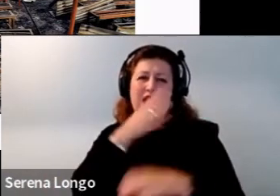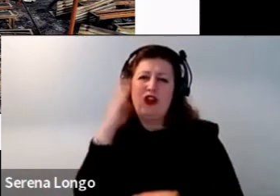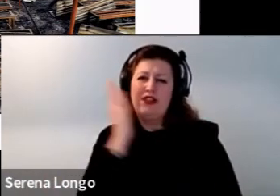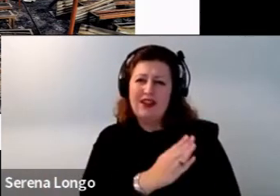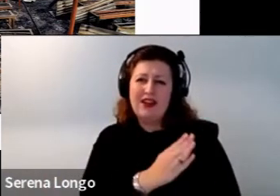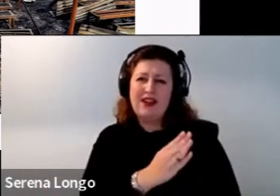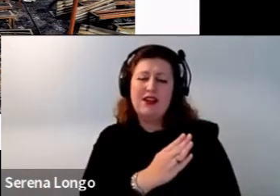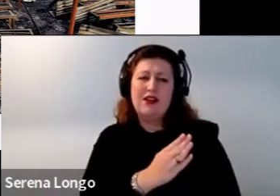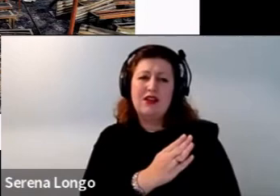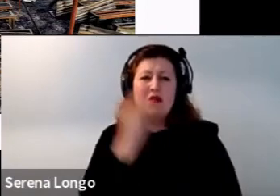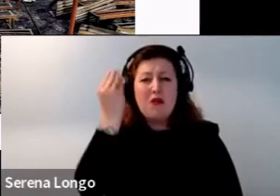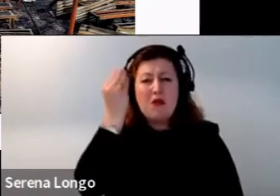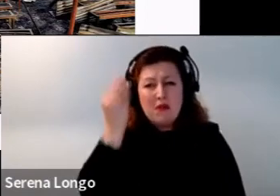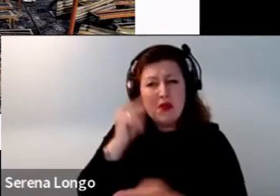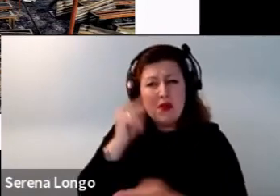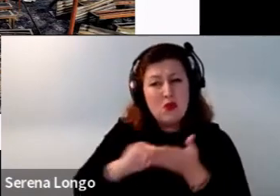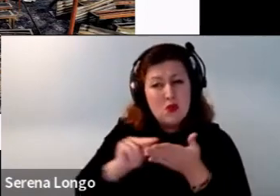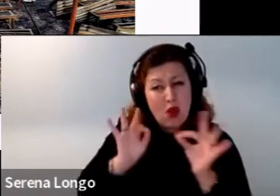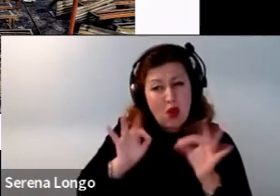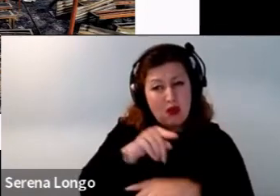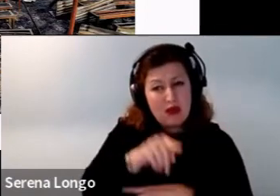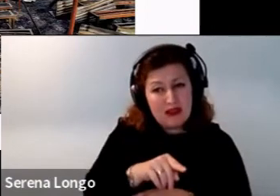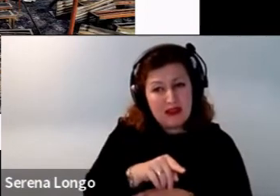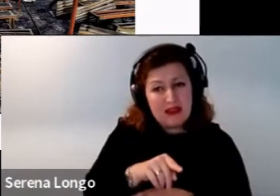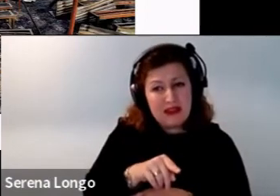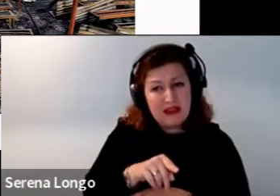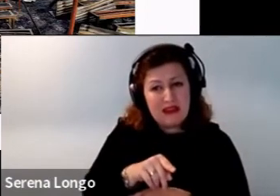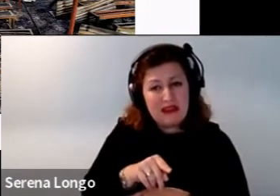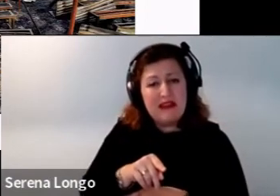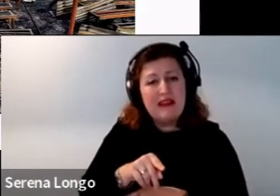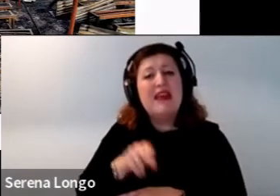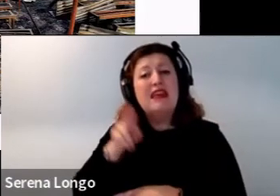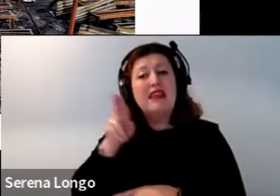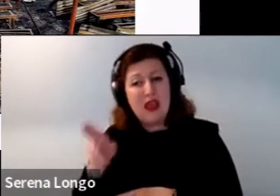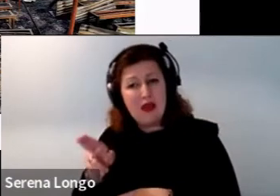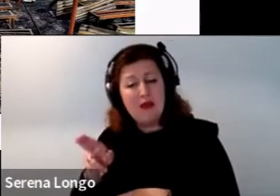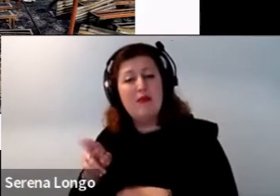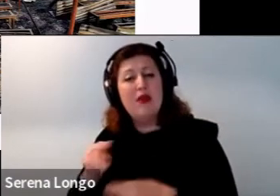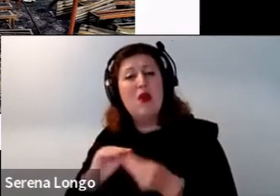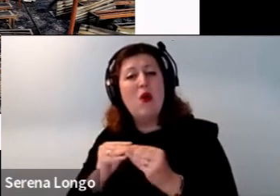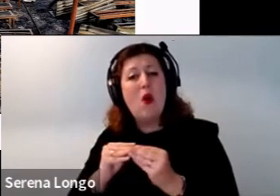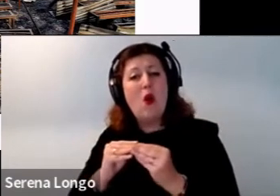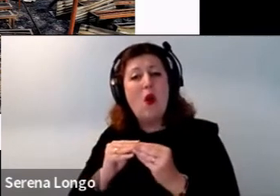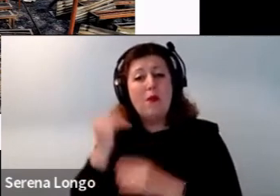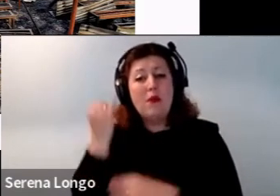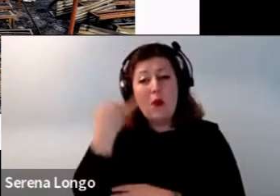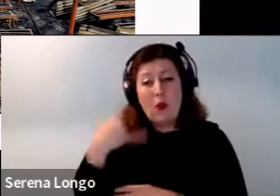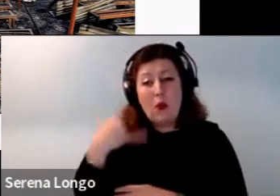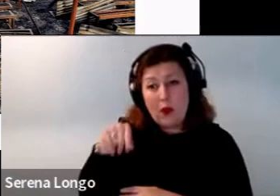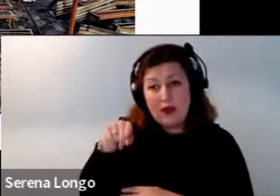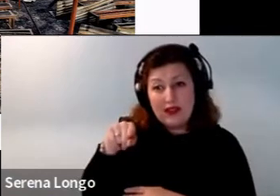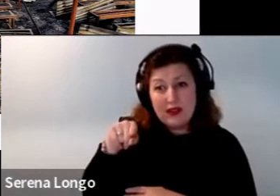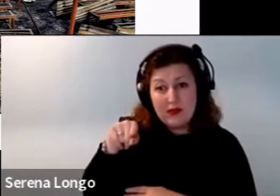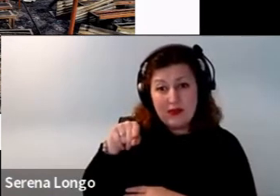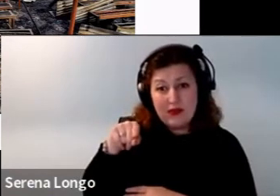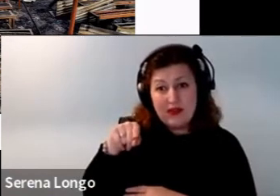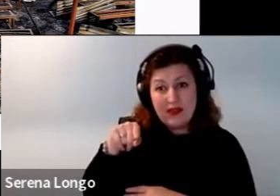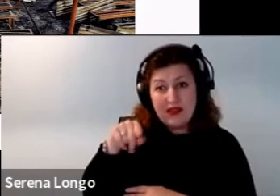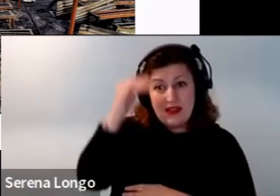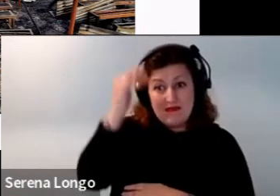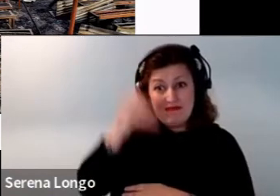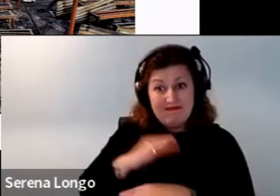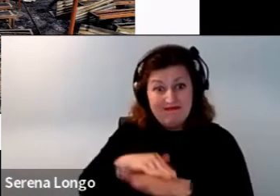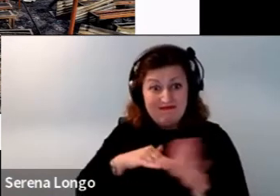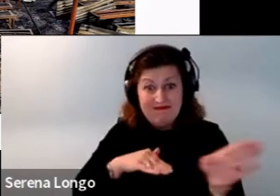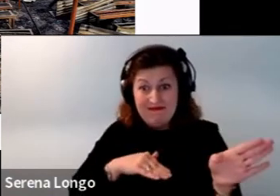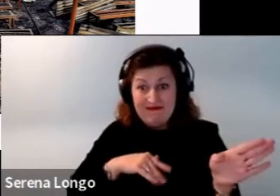come si fa scuola in paesi come lo Yemen, nella immagine in fondo, in basso a sinistra,